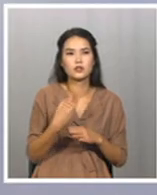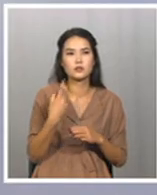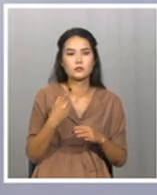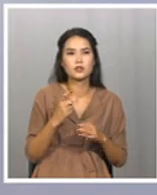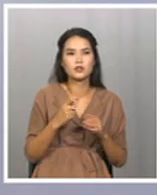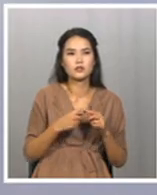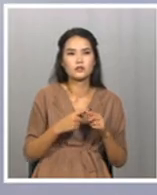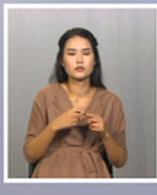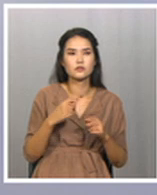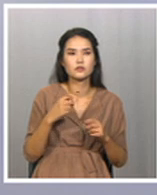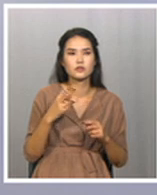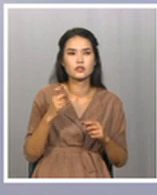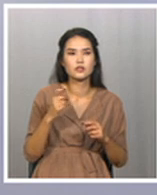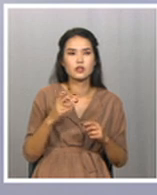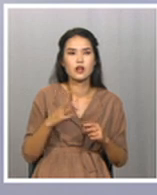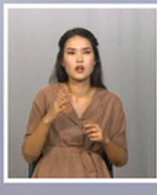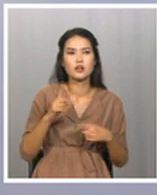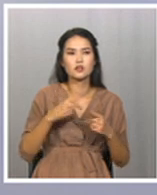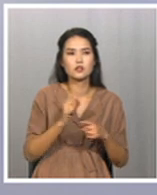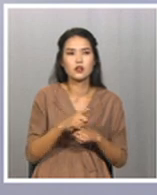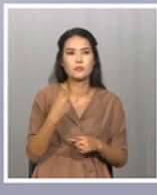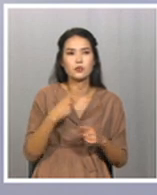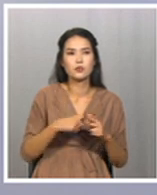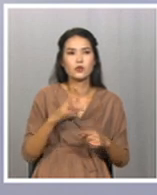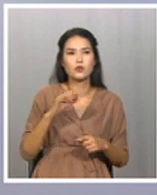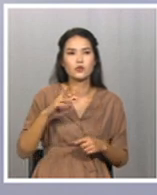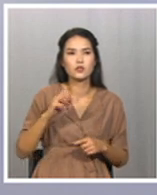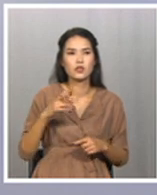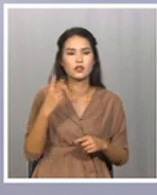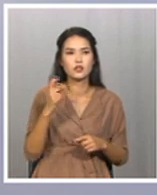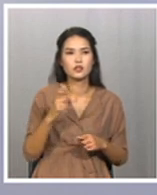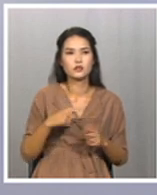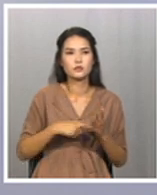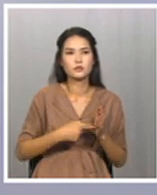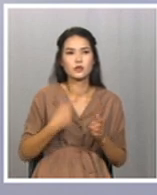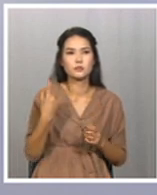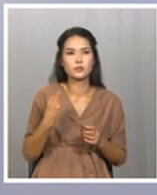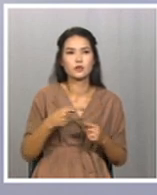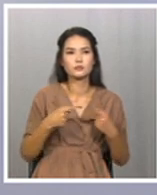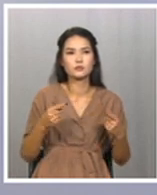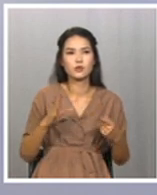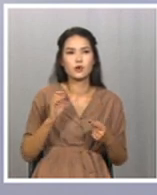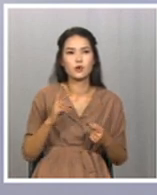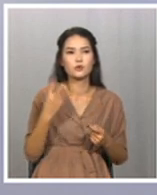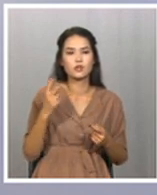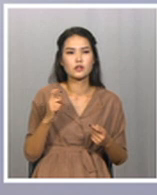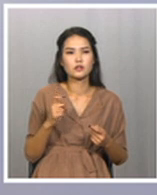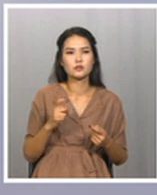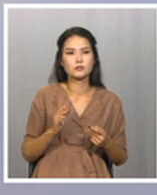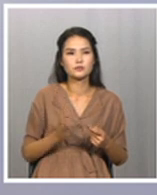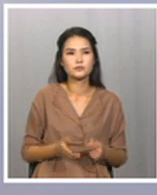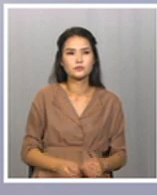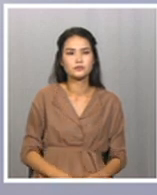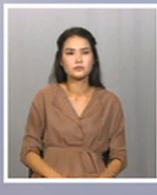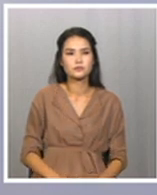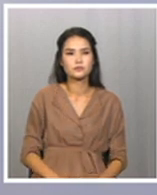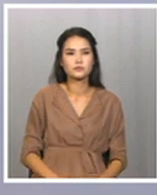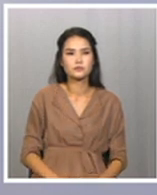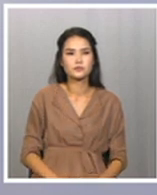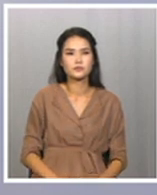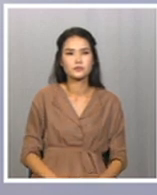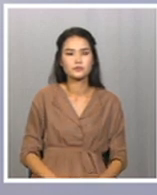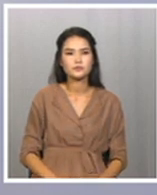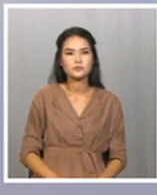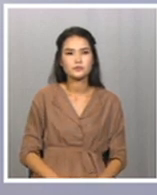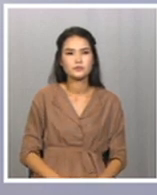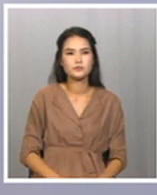Келесі тапсырма. Бір қосылған котангенс квадрат x көбейтеміз бір азайтылған косинус квадрат x. Бірінші